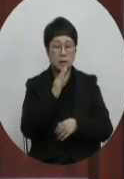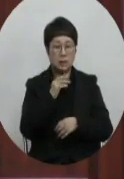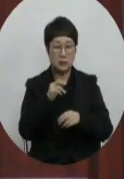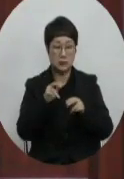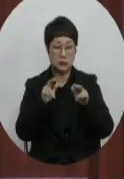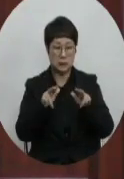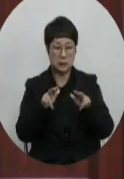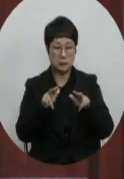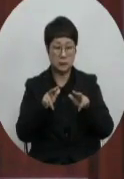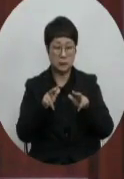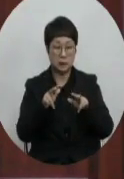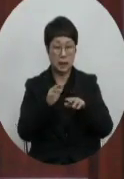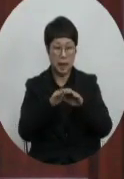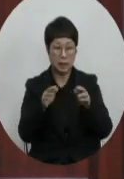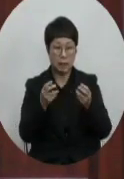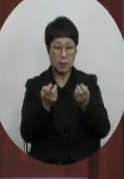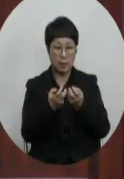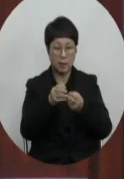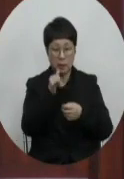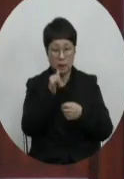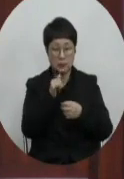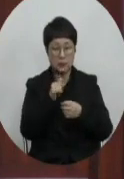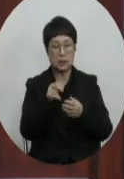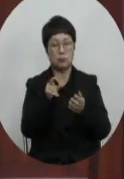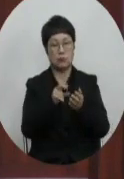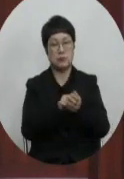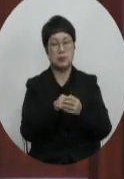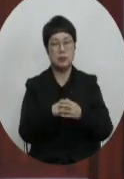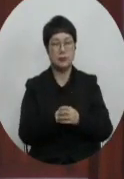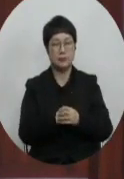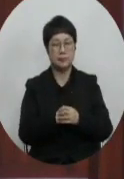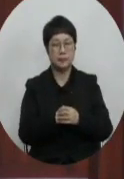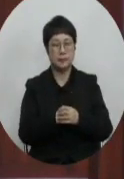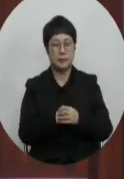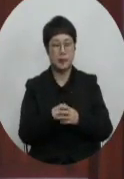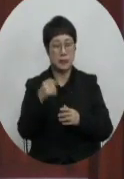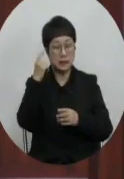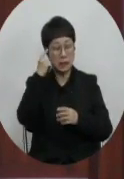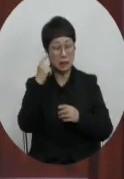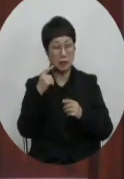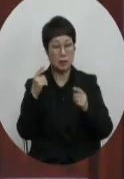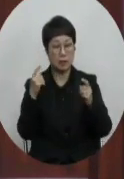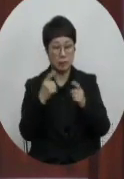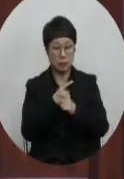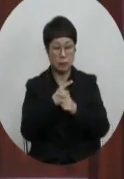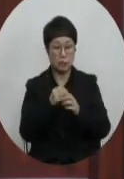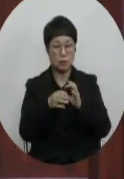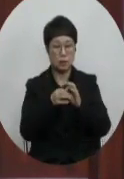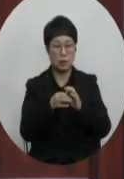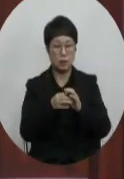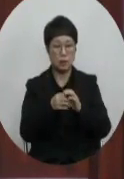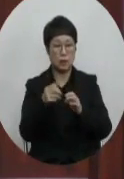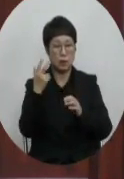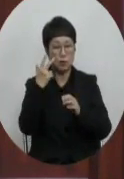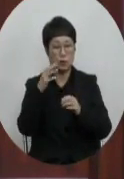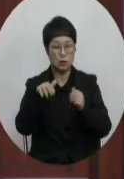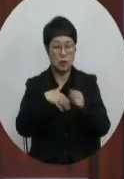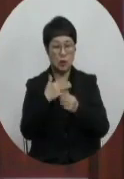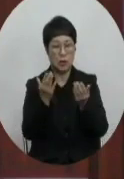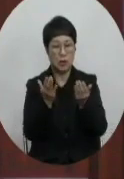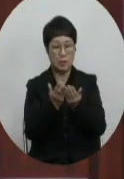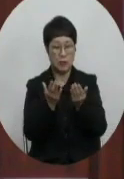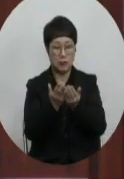있는가 하는 것이 문제의 관건입니다. 발상의 전환을 통해 여주 실정에 맞는 방법을 도출하는